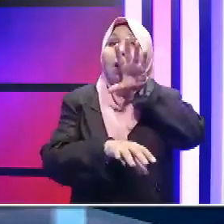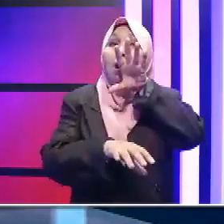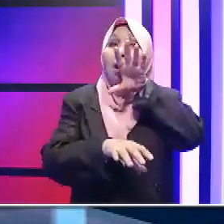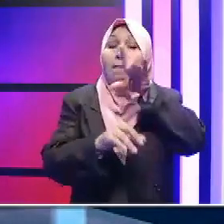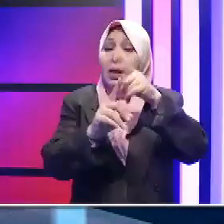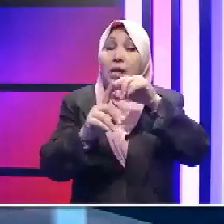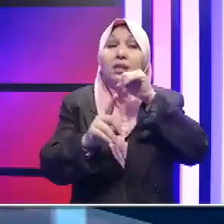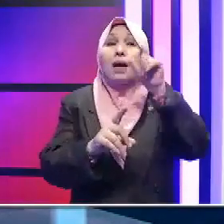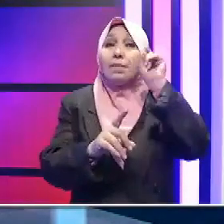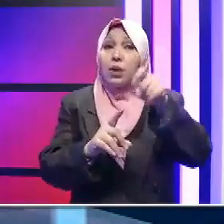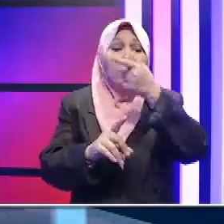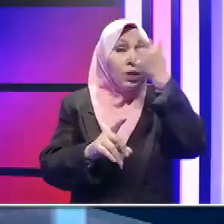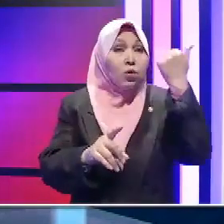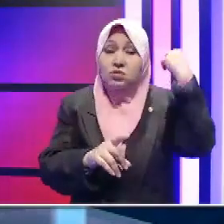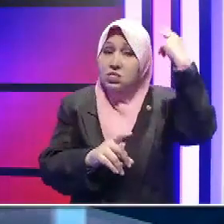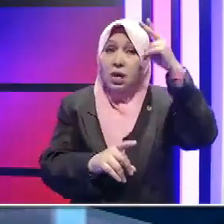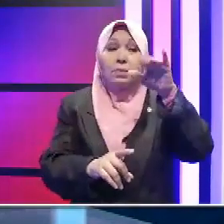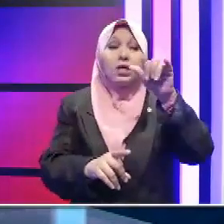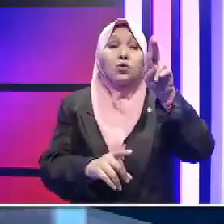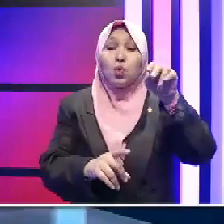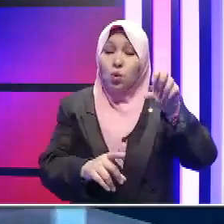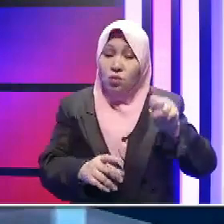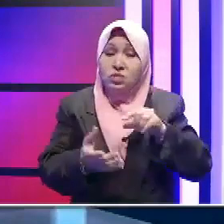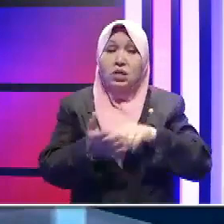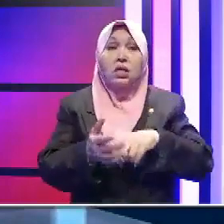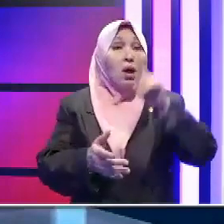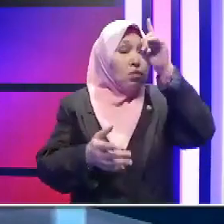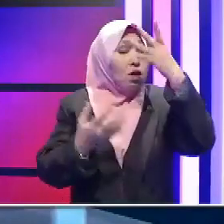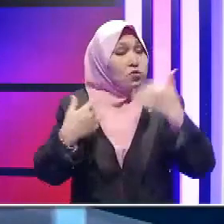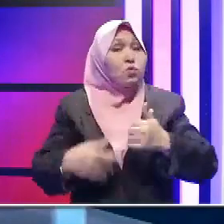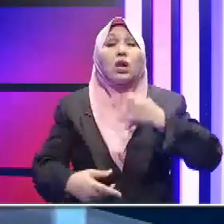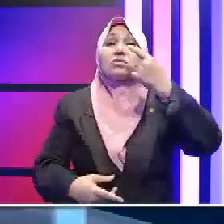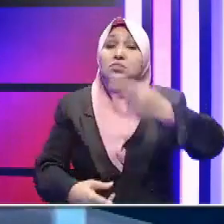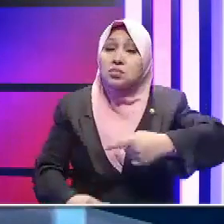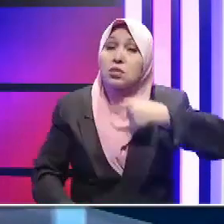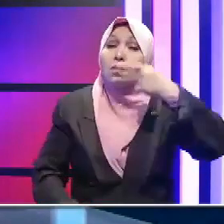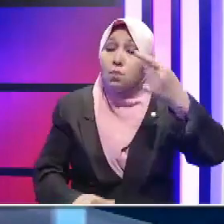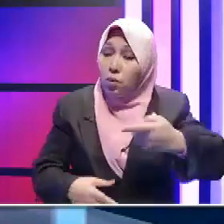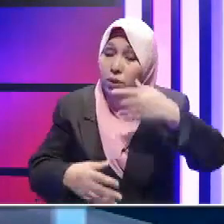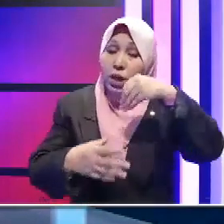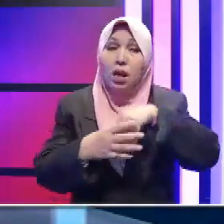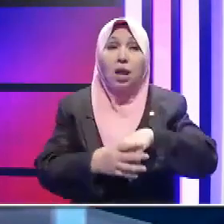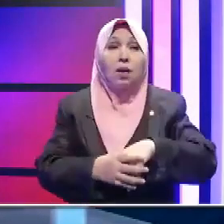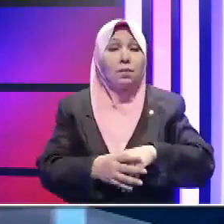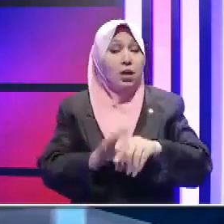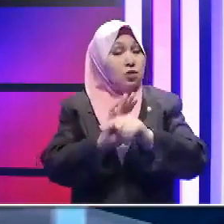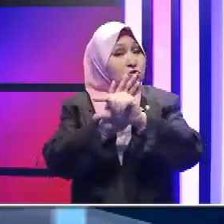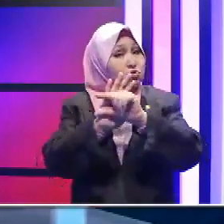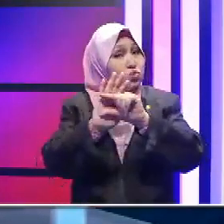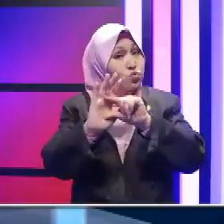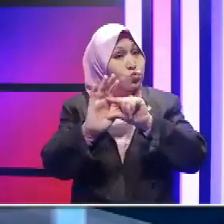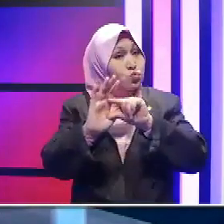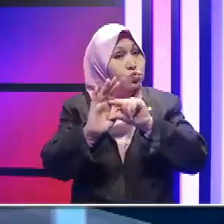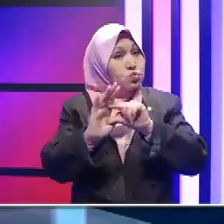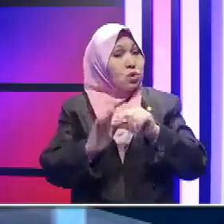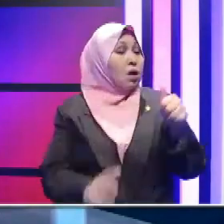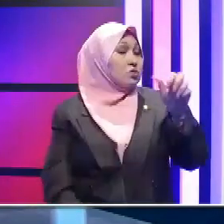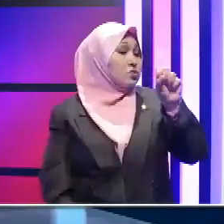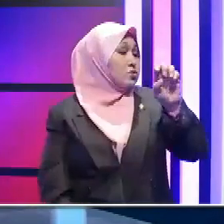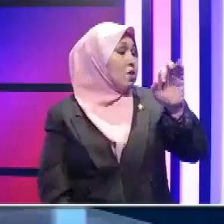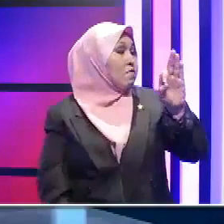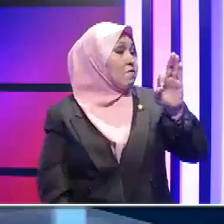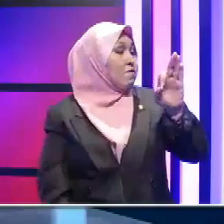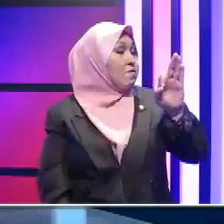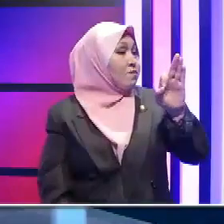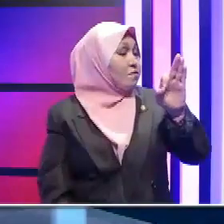tidak perlu kerana Nabi Yunus ini Allah ta'ala telah sebut di dalam masuroh eh Akhsan